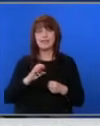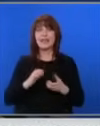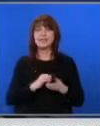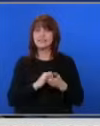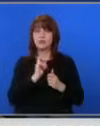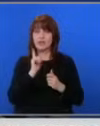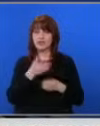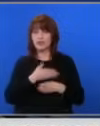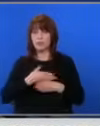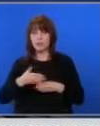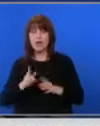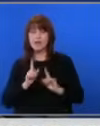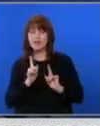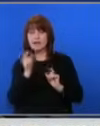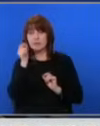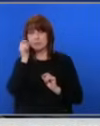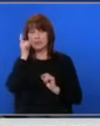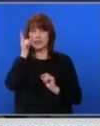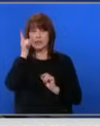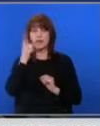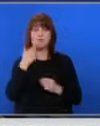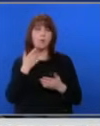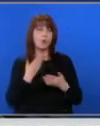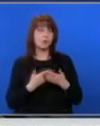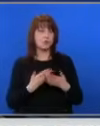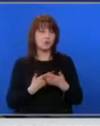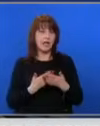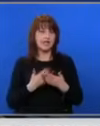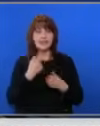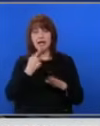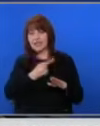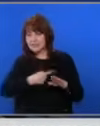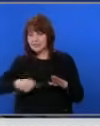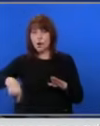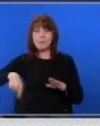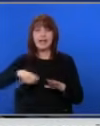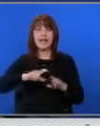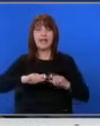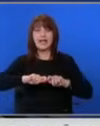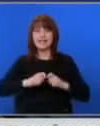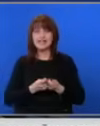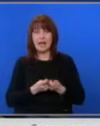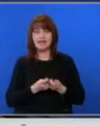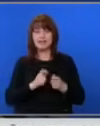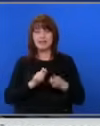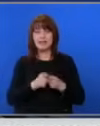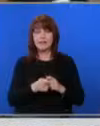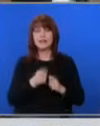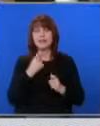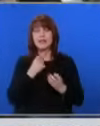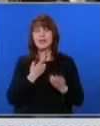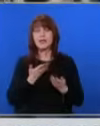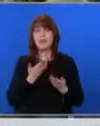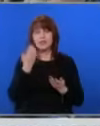и да бъдем бдителни по отношение на заобикаляне на санкциите и механизмите, които биват